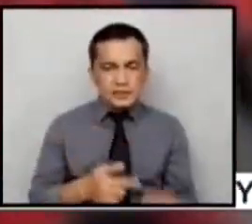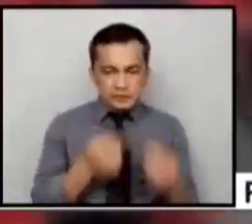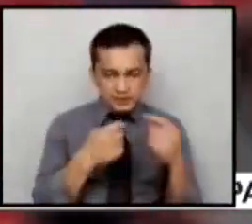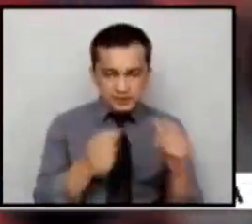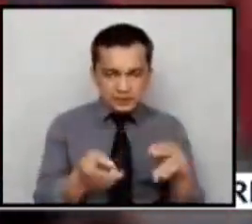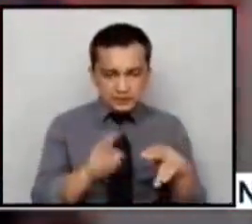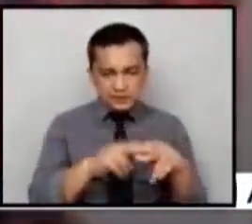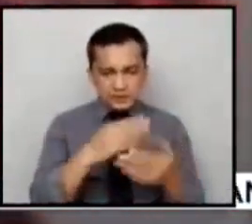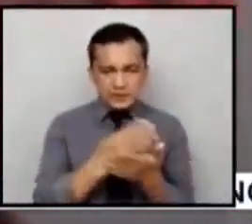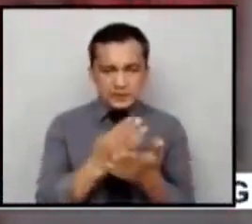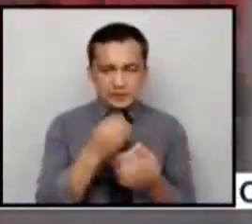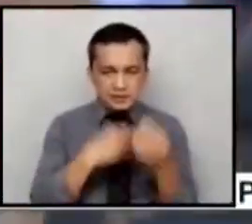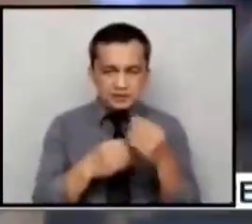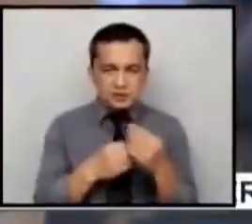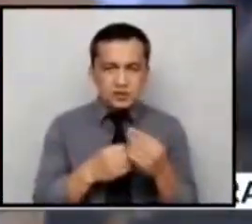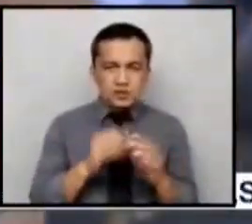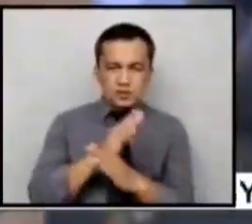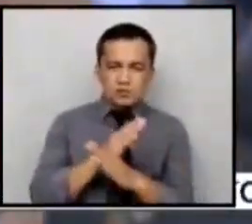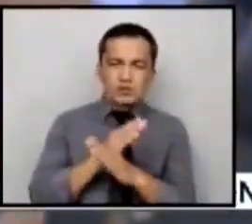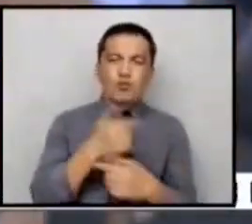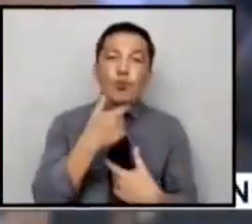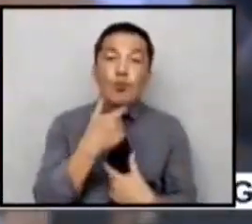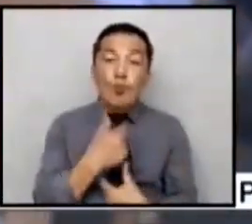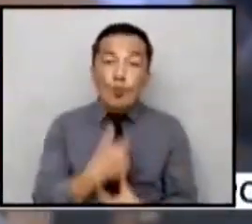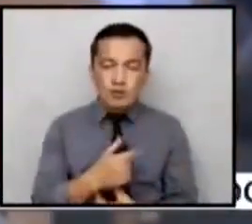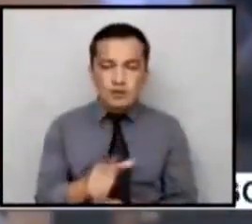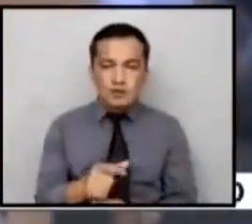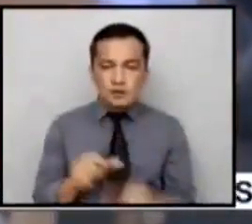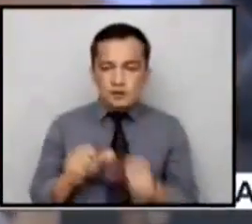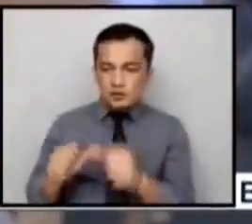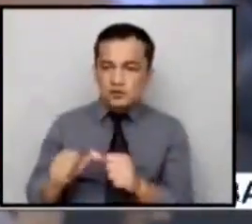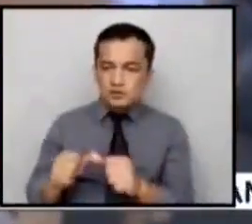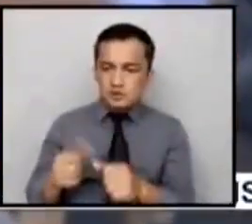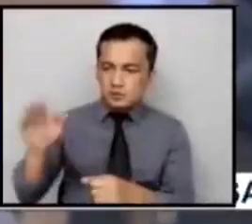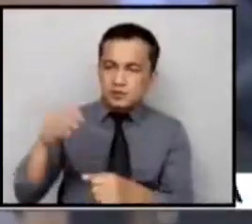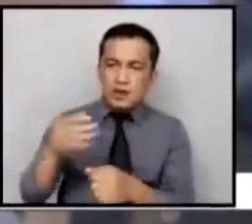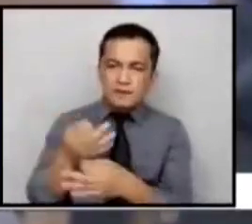natin si DJ Katapang.